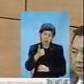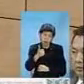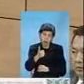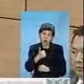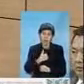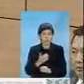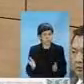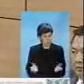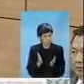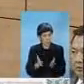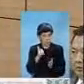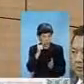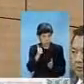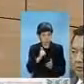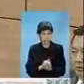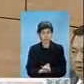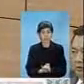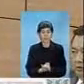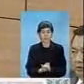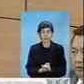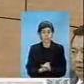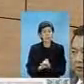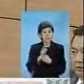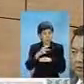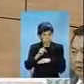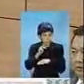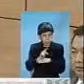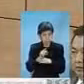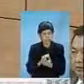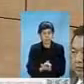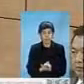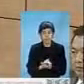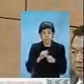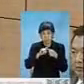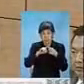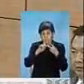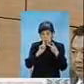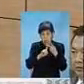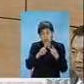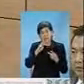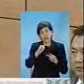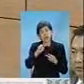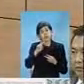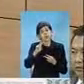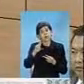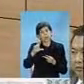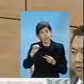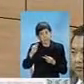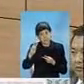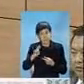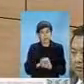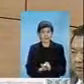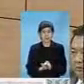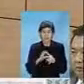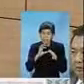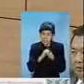จะยกมือสนับสนุนท่านประธานที่เคารพครับประการต่อมาคือมาตรา237ว่